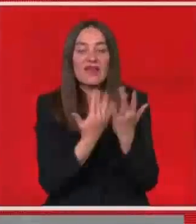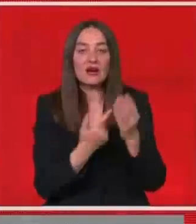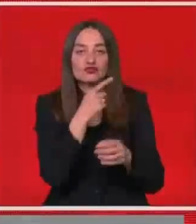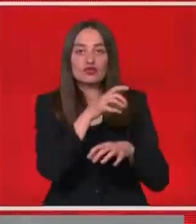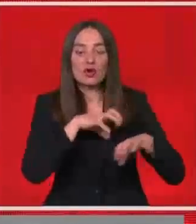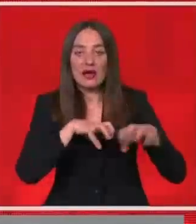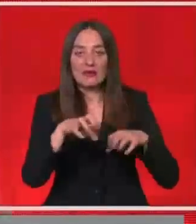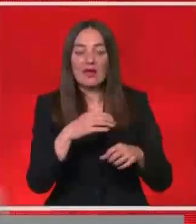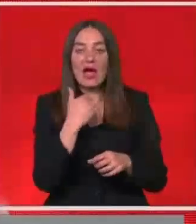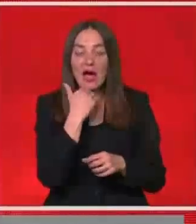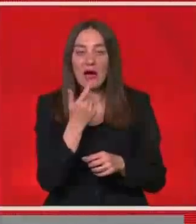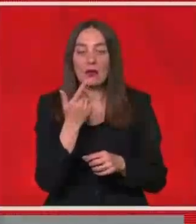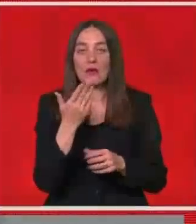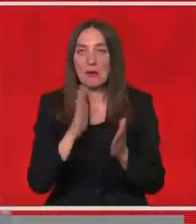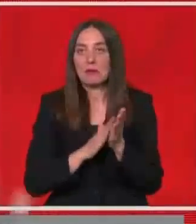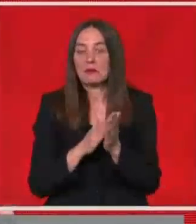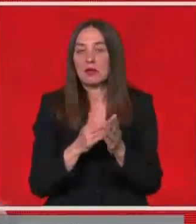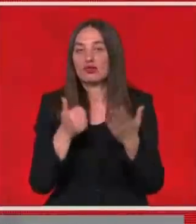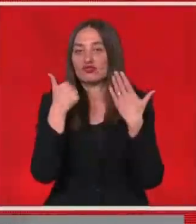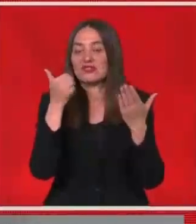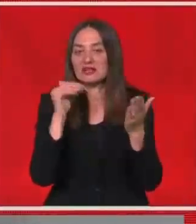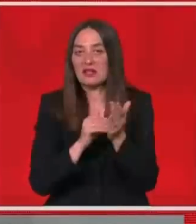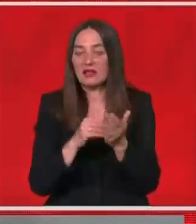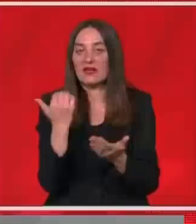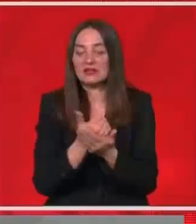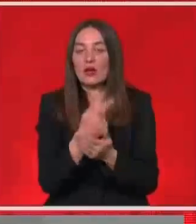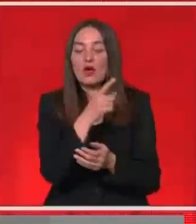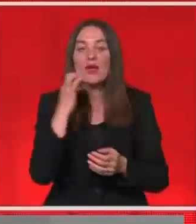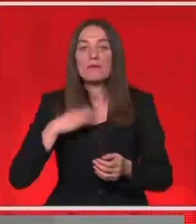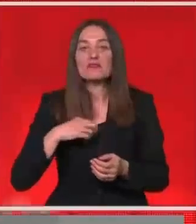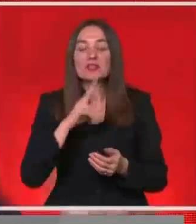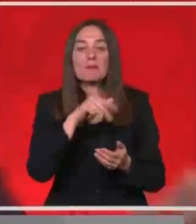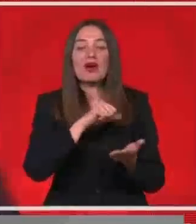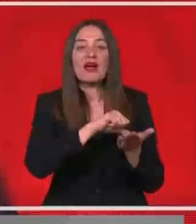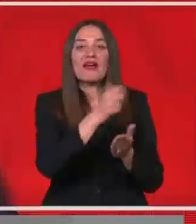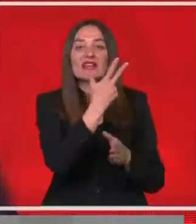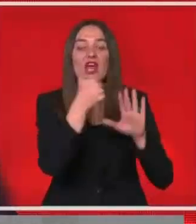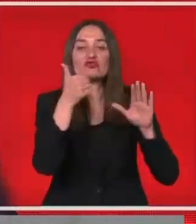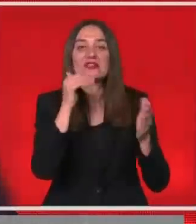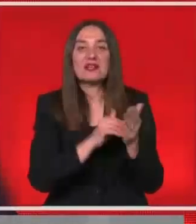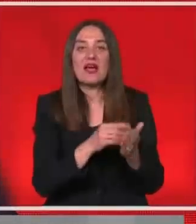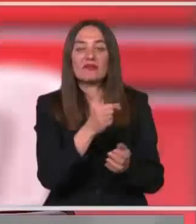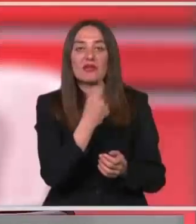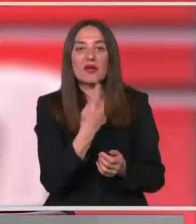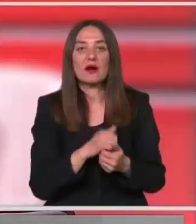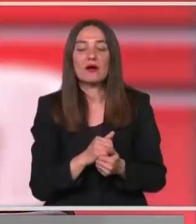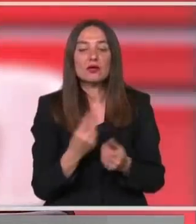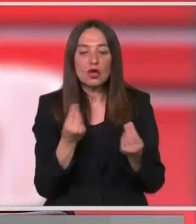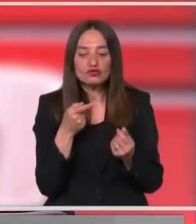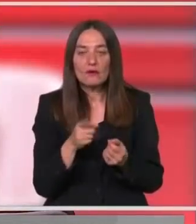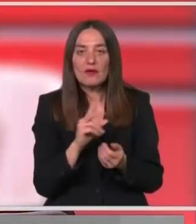radnika. Dakle, ako je prosečna zarada recimo 60.000, on ima obavezu da mu isplati 36.000 dinara. A što to ne piše ovde? Ovde